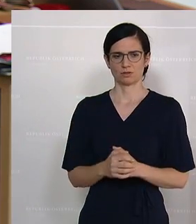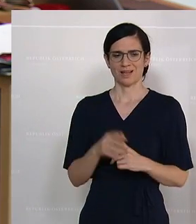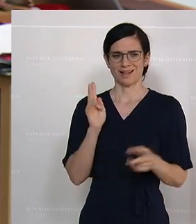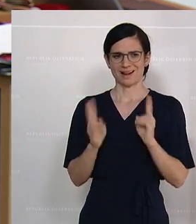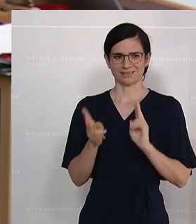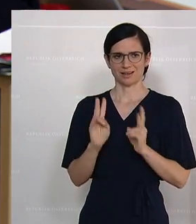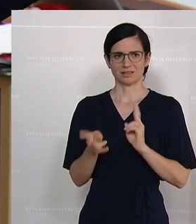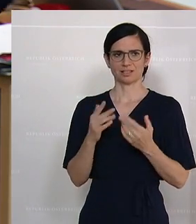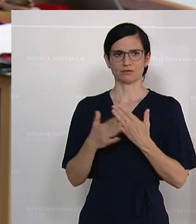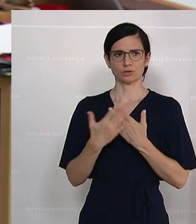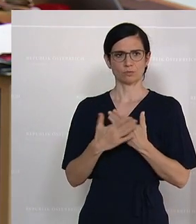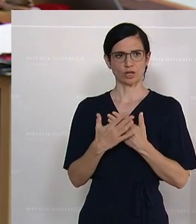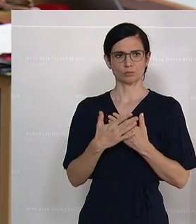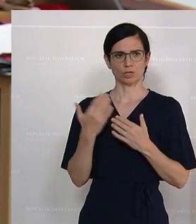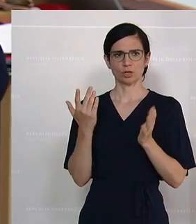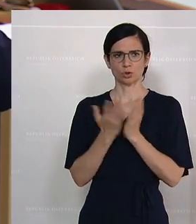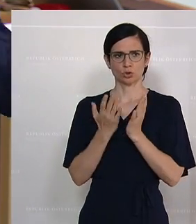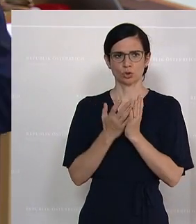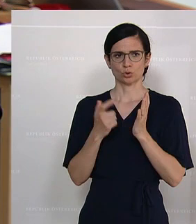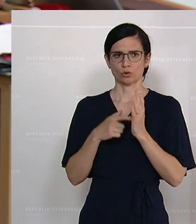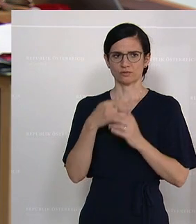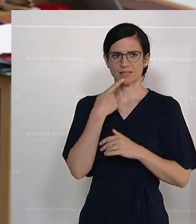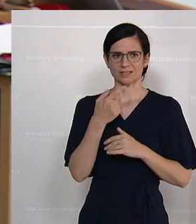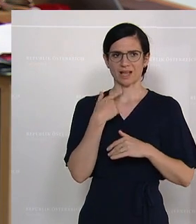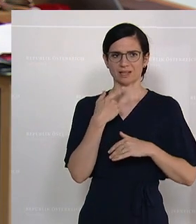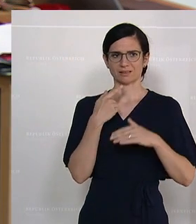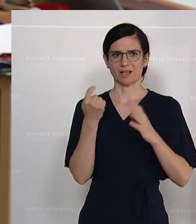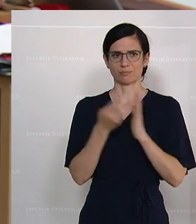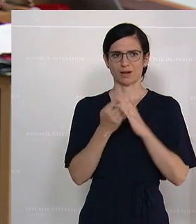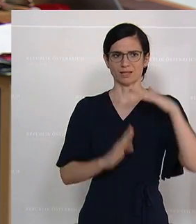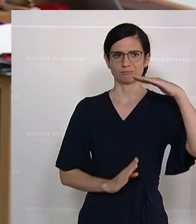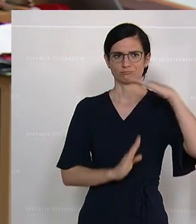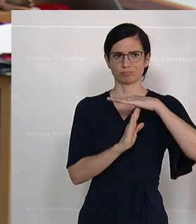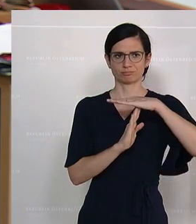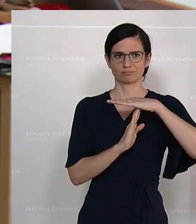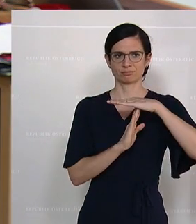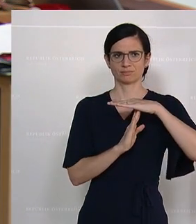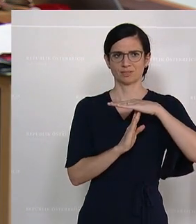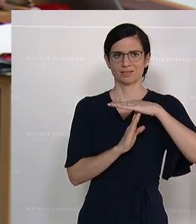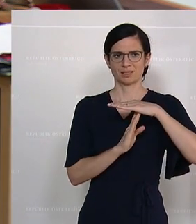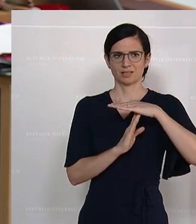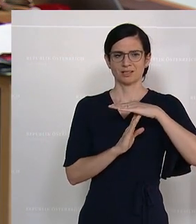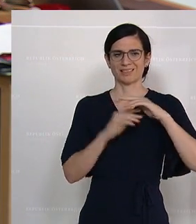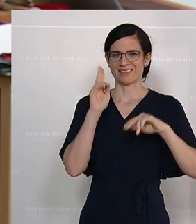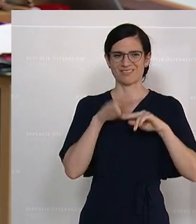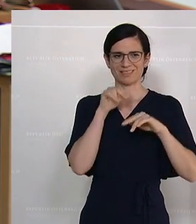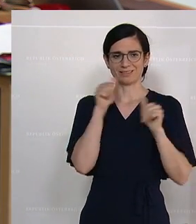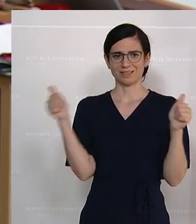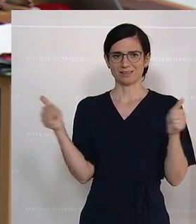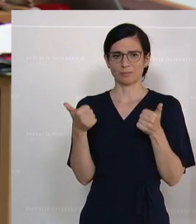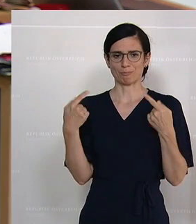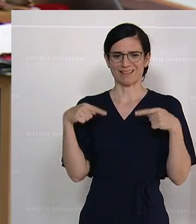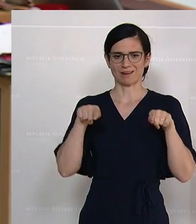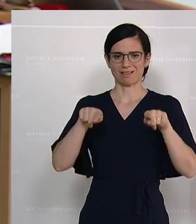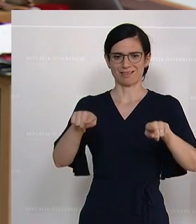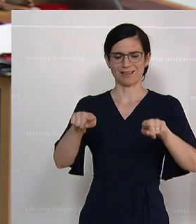alternative ist ist schon öfters genannt worden ein preis deckel ja preis deckeln wenn man das nicht begleitet führen dazu dass ist